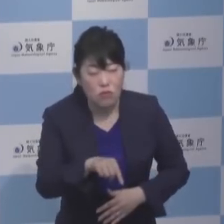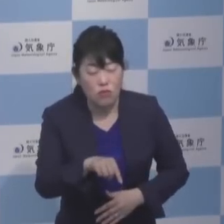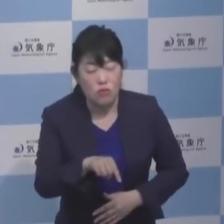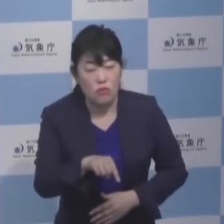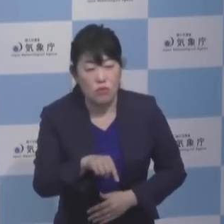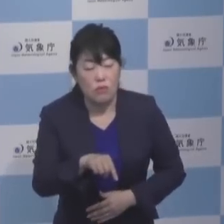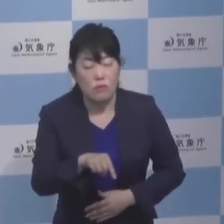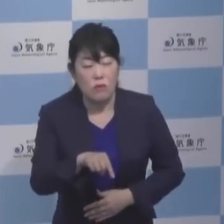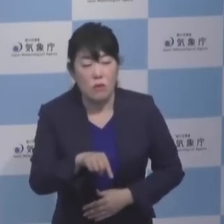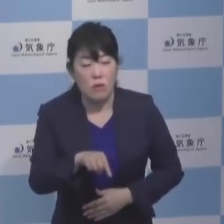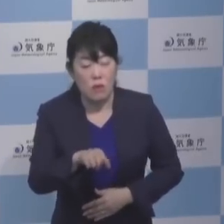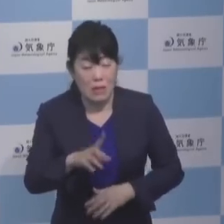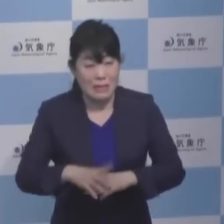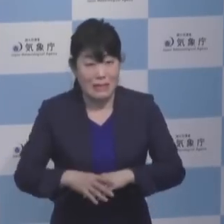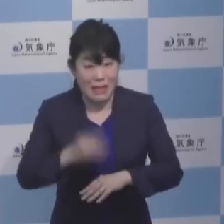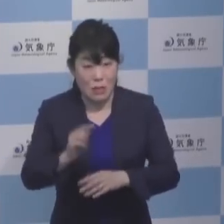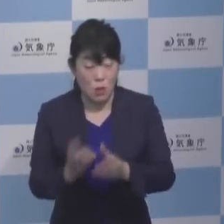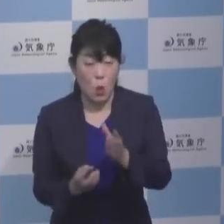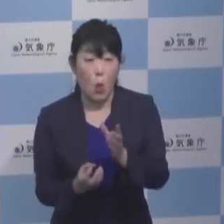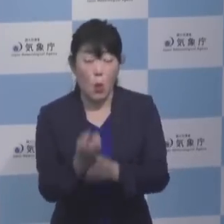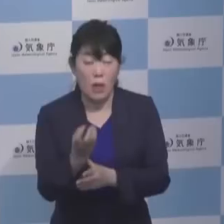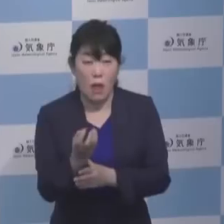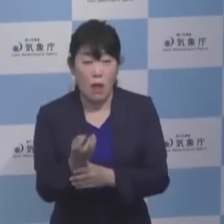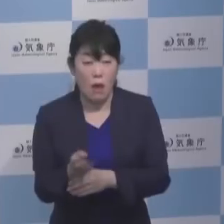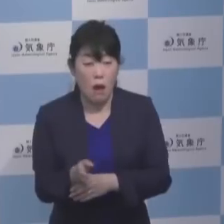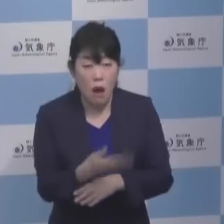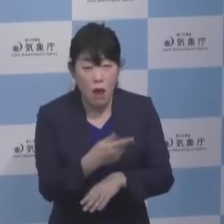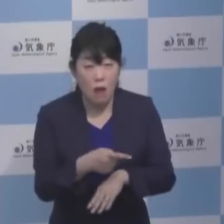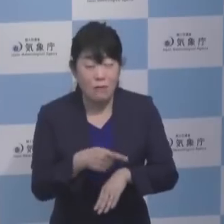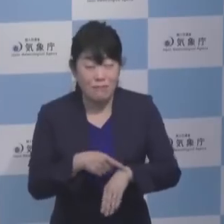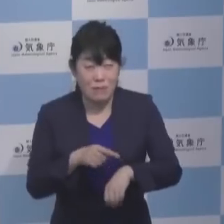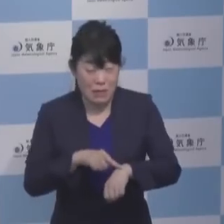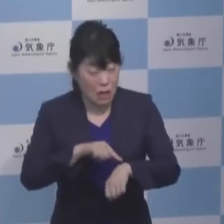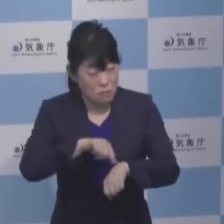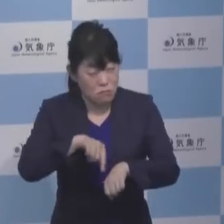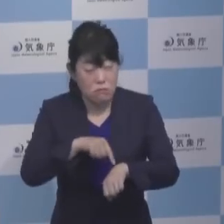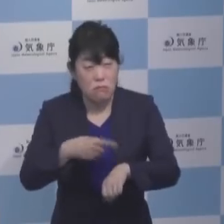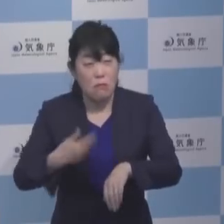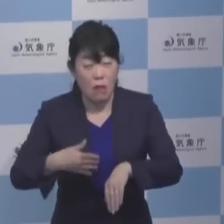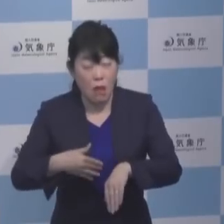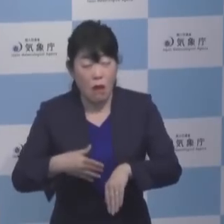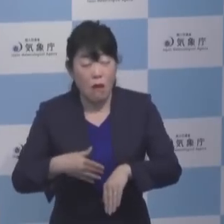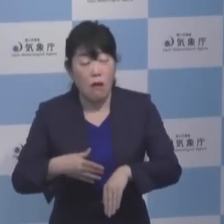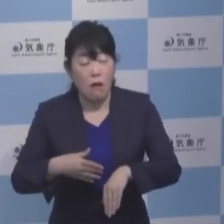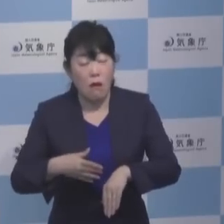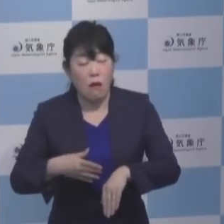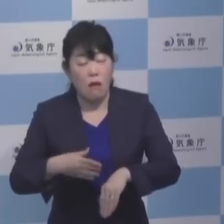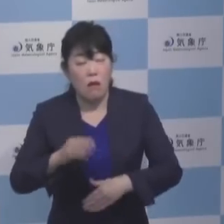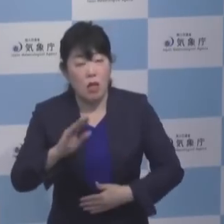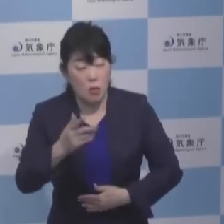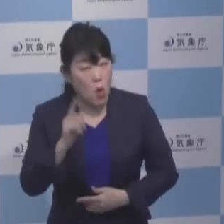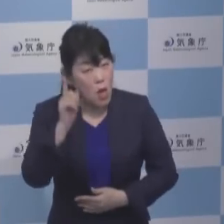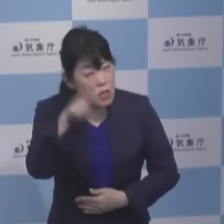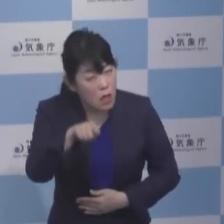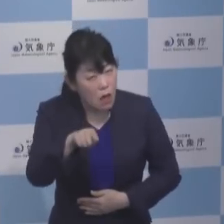最初のが起きてからまだ時間が少ないので、うん、これ分布のですね、まあ、例えば明日とか、